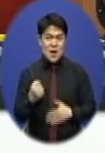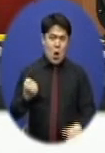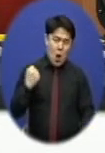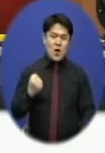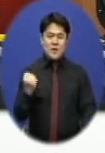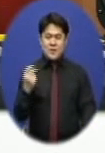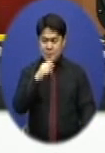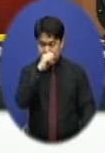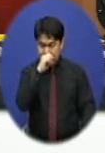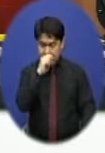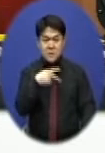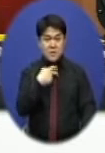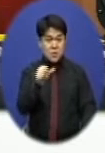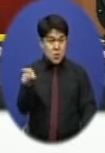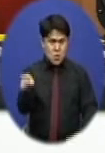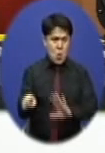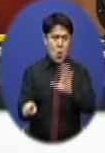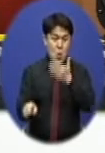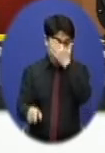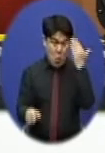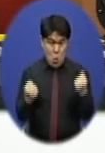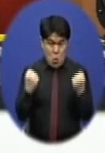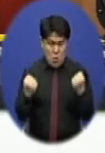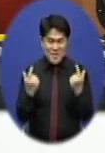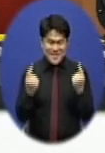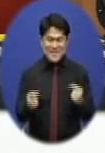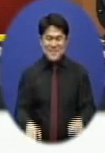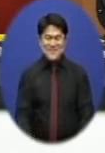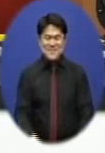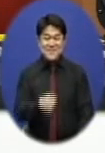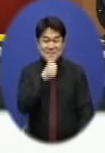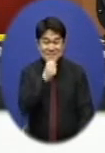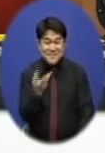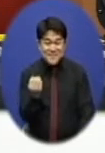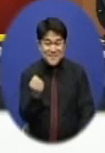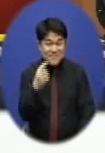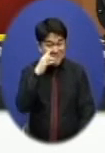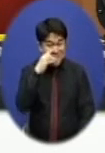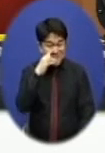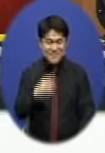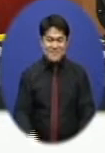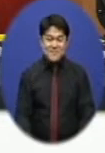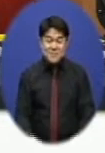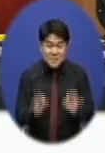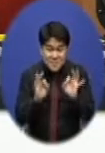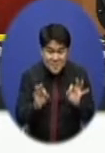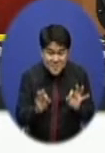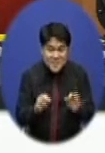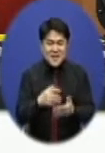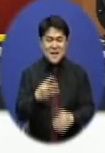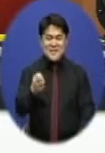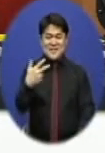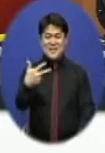힘차고 그러니까요. 누가 이분을 75세라고 하겠는가 하면서 네. 노래 들어봤습니다. 자, 점수가 몇 표 나왔을까 궁금합니다. 아, 볼게요. 그래요. 아